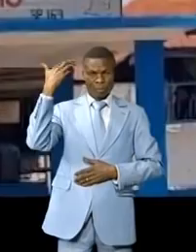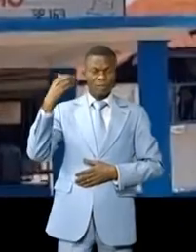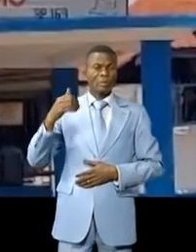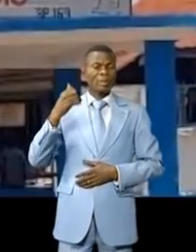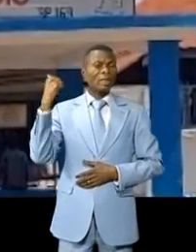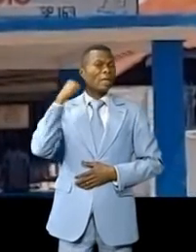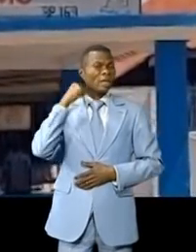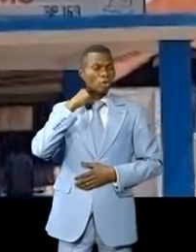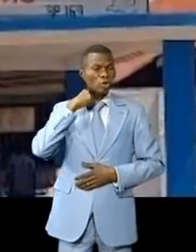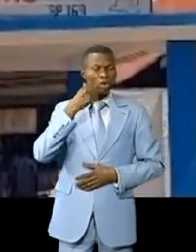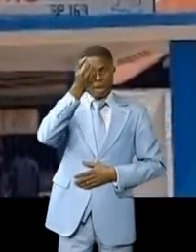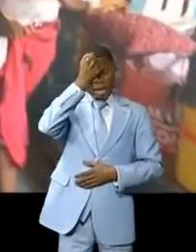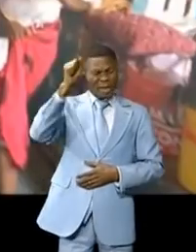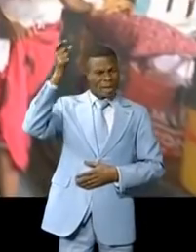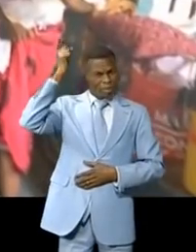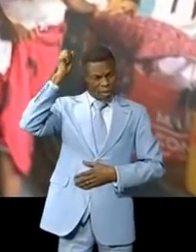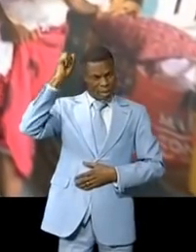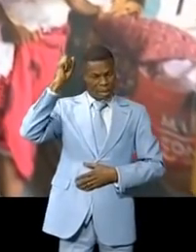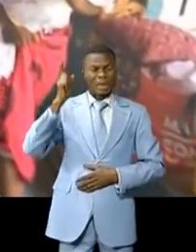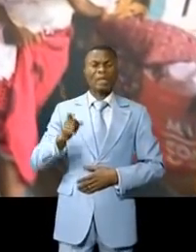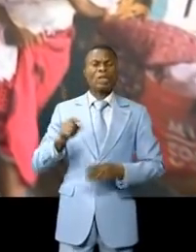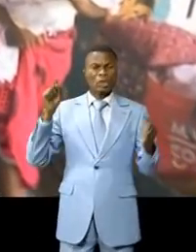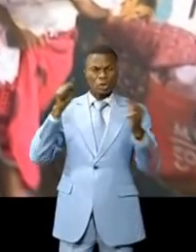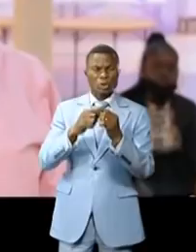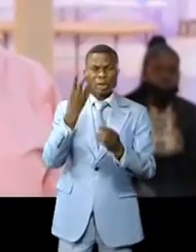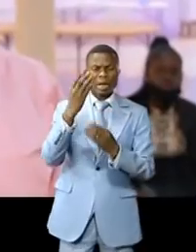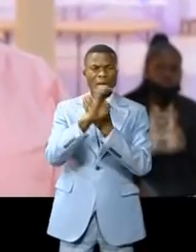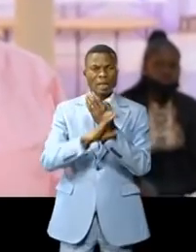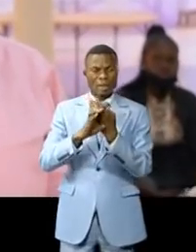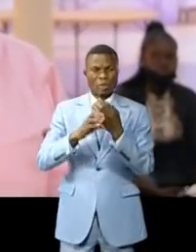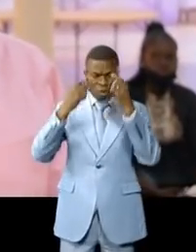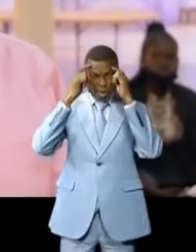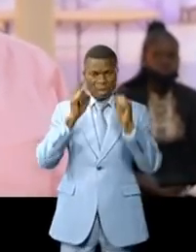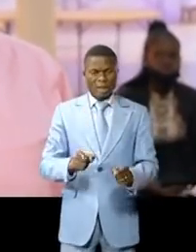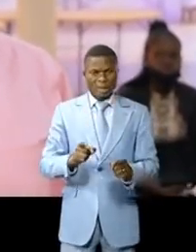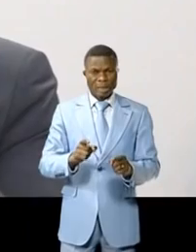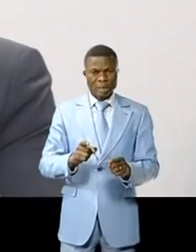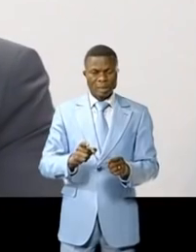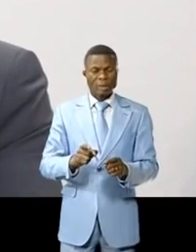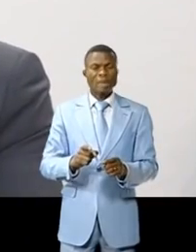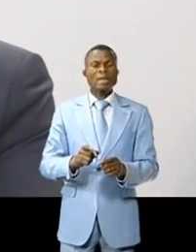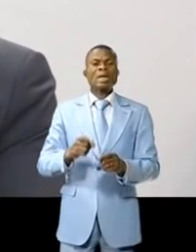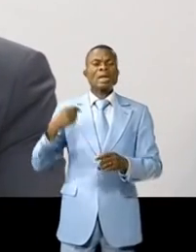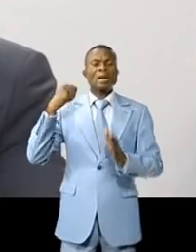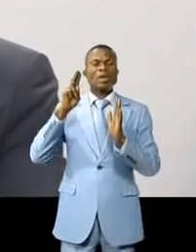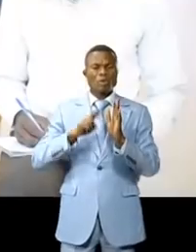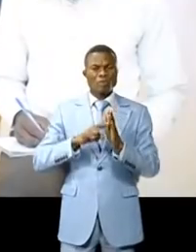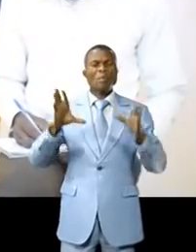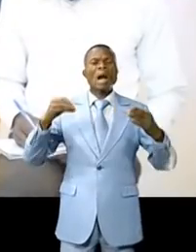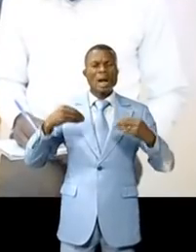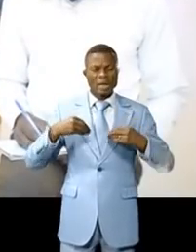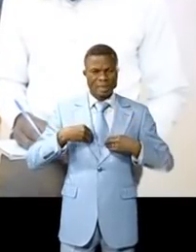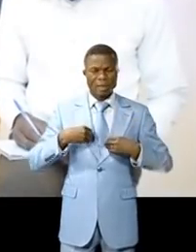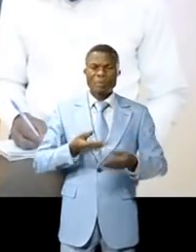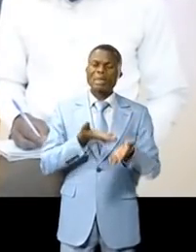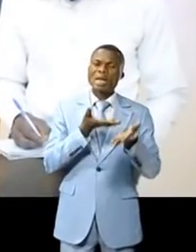de service public de l'État, a abouti jusqu'au 4 août à un accord qui découlait des engagements pris par le gouvernement pour répondre